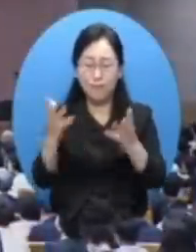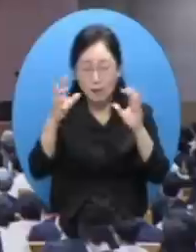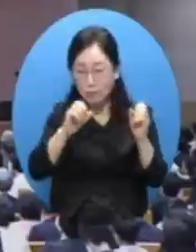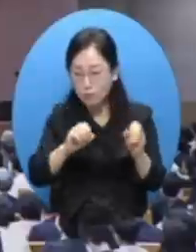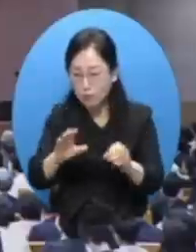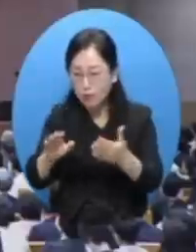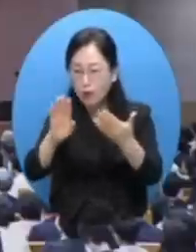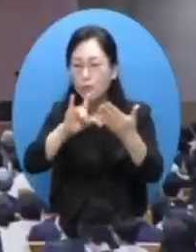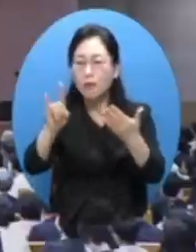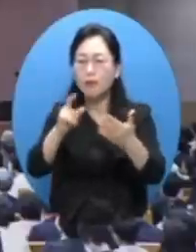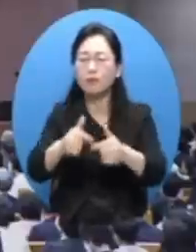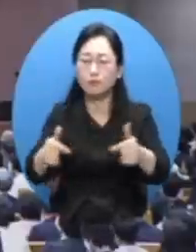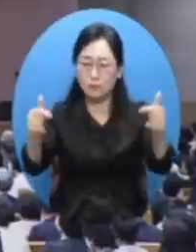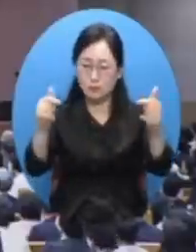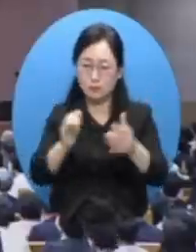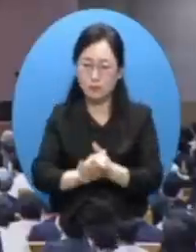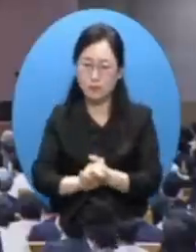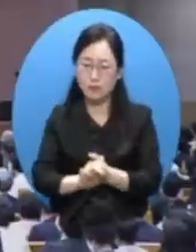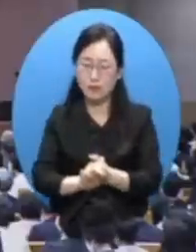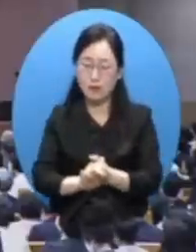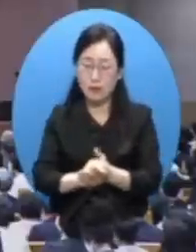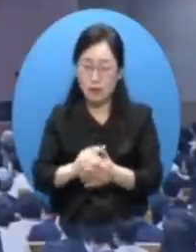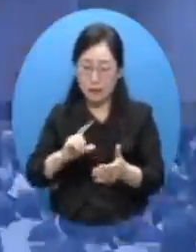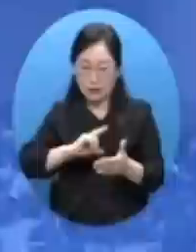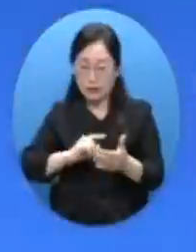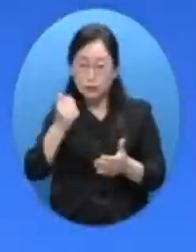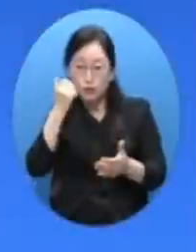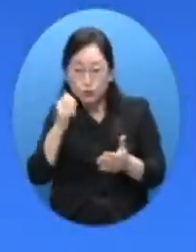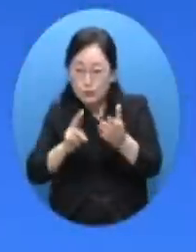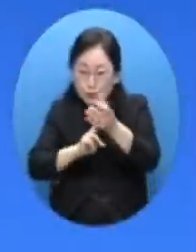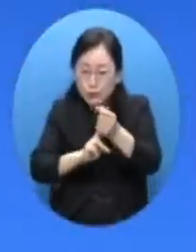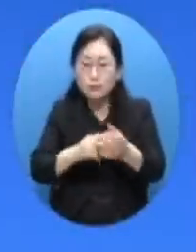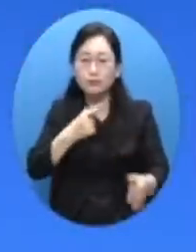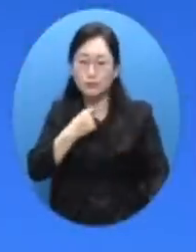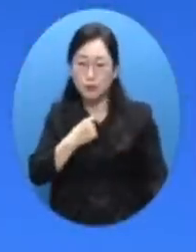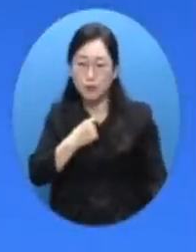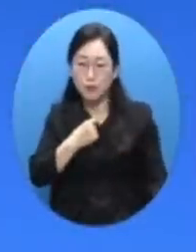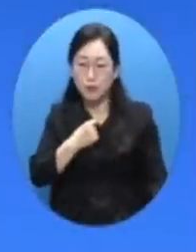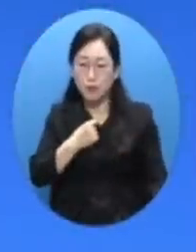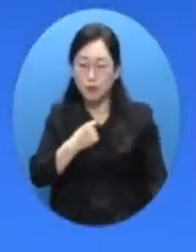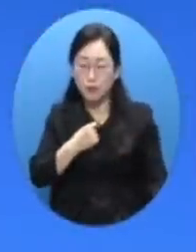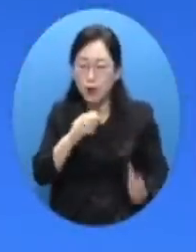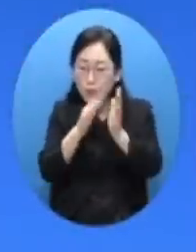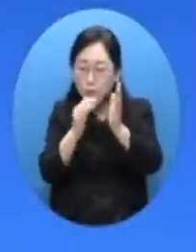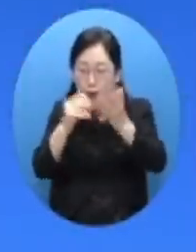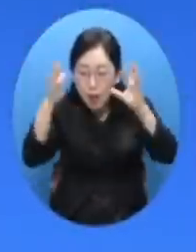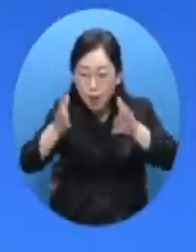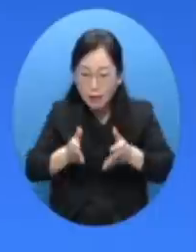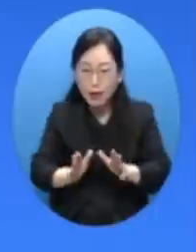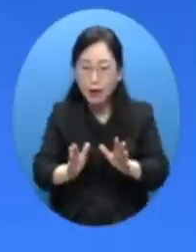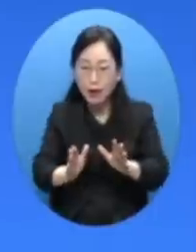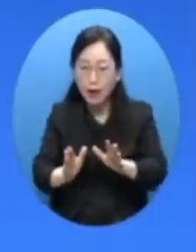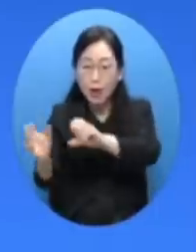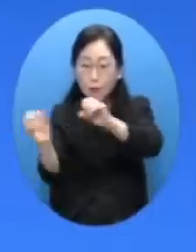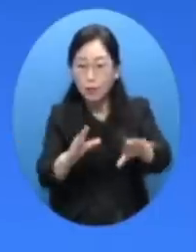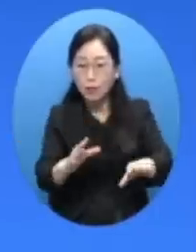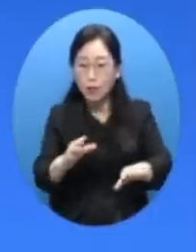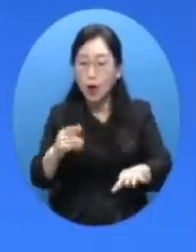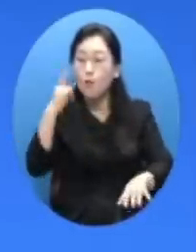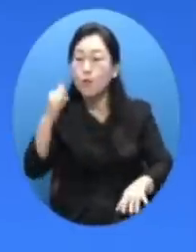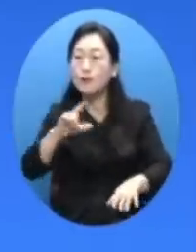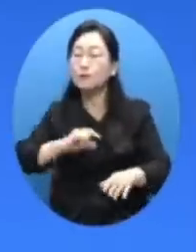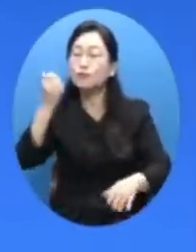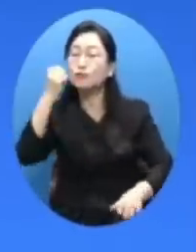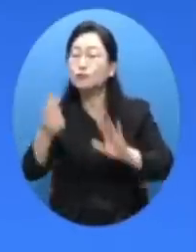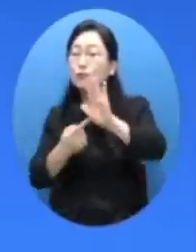정말 누구에게도 숨기고 싶은 그런 그렇게 태어난 아이를 갖다가 부모 이름을 밝히라고 하니까 죽이든가